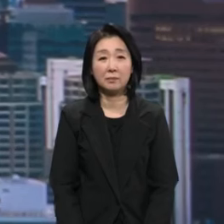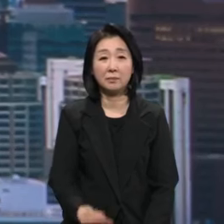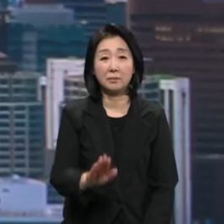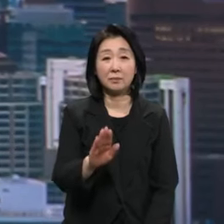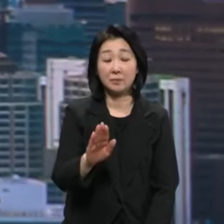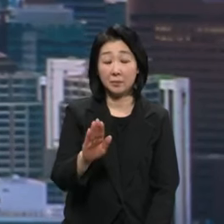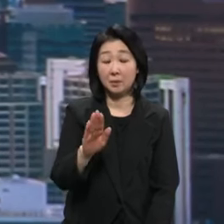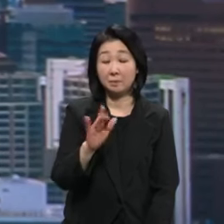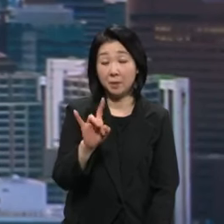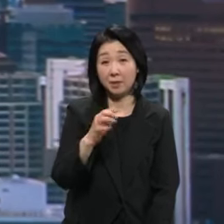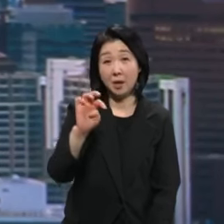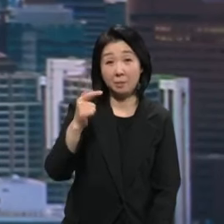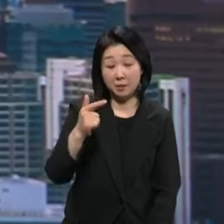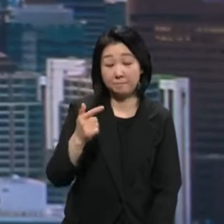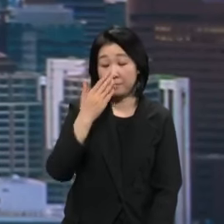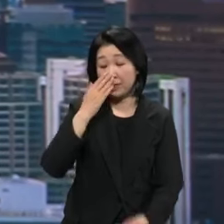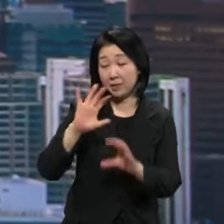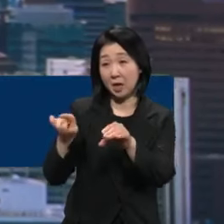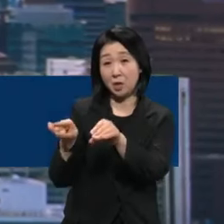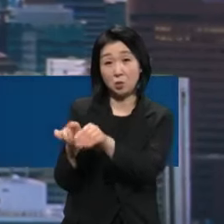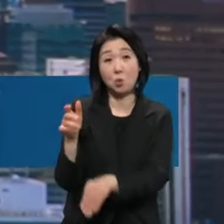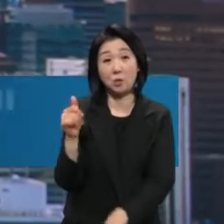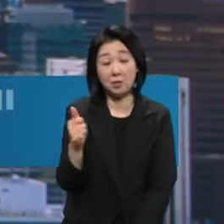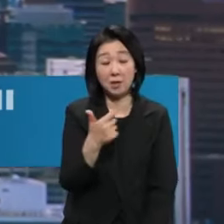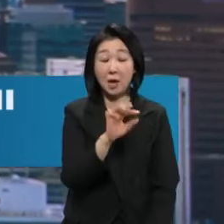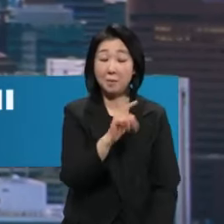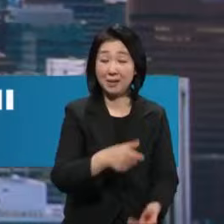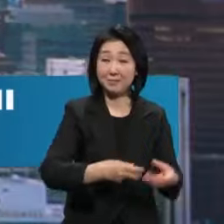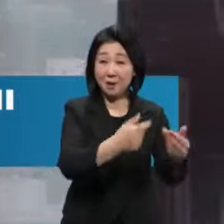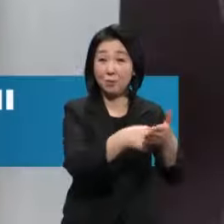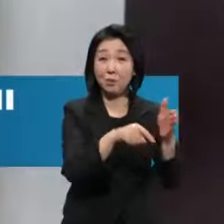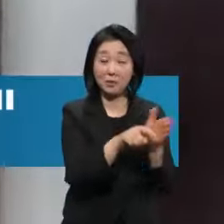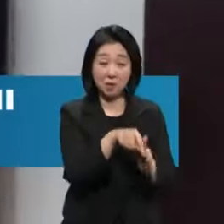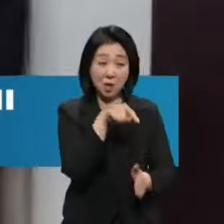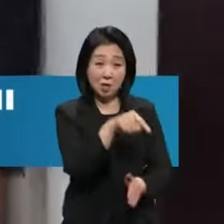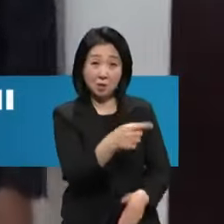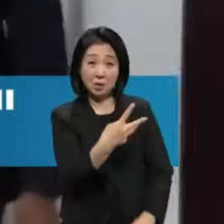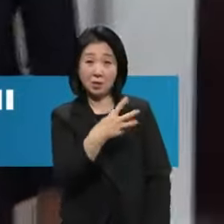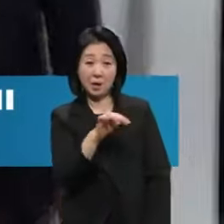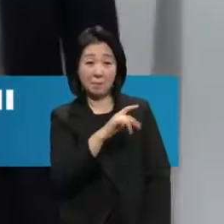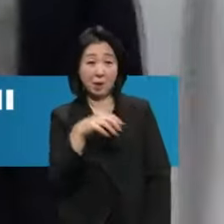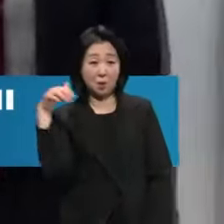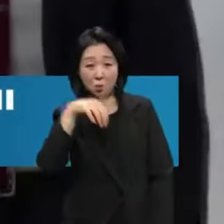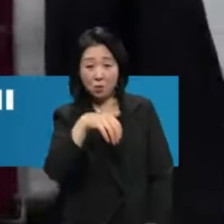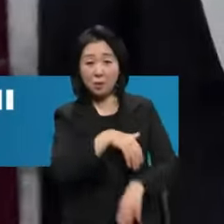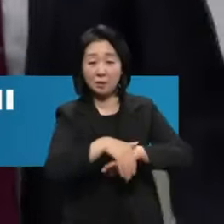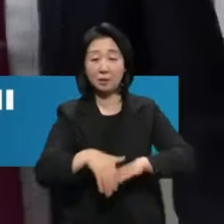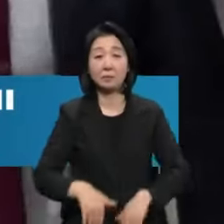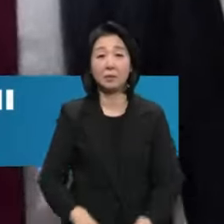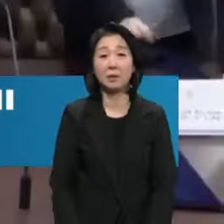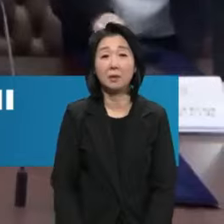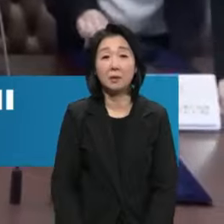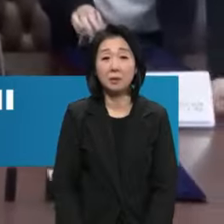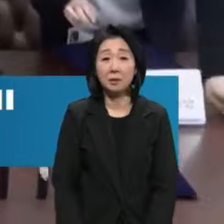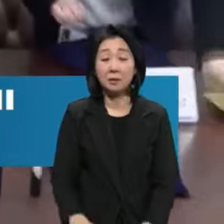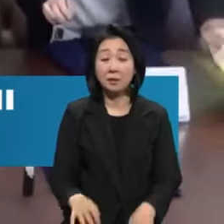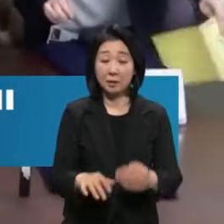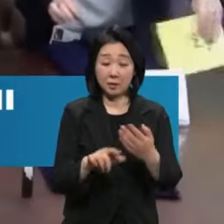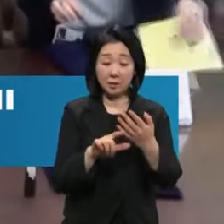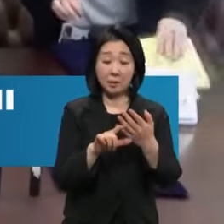베냐민 네타냐후 이스라엘 총리가 하마스 소탕을 위해 가자지구 남단 도시에 라파를 공격할 것이라고 밝혔습니다. 현지 시간